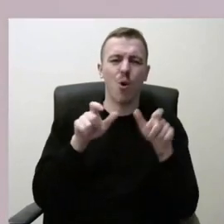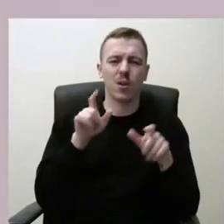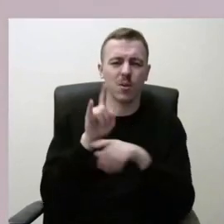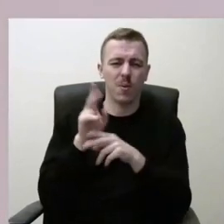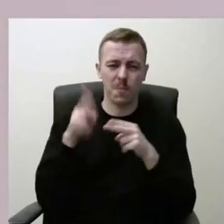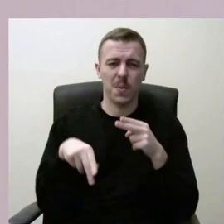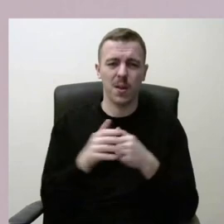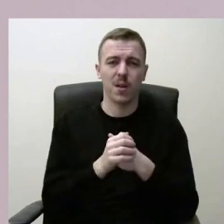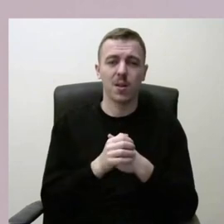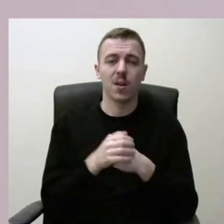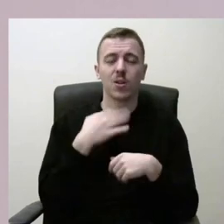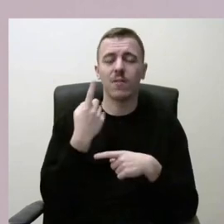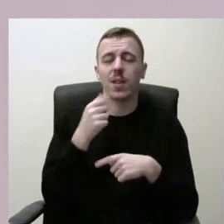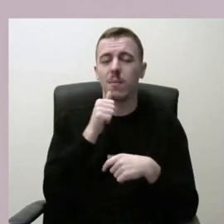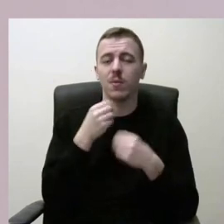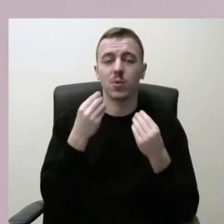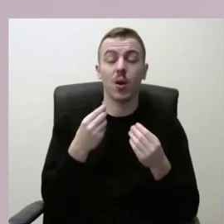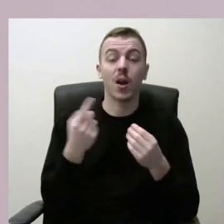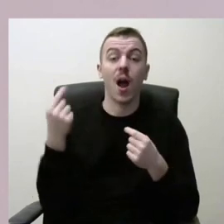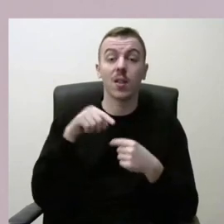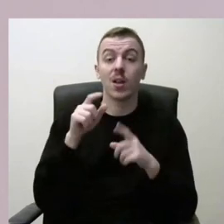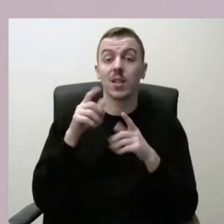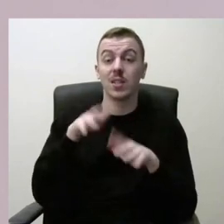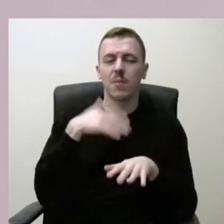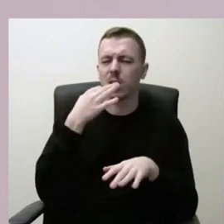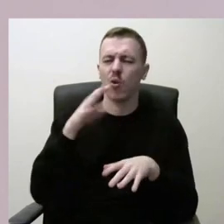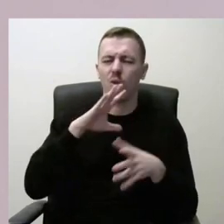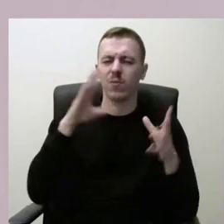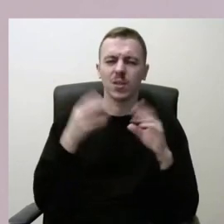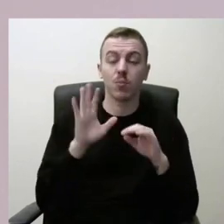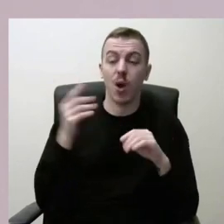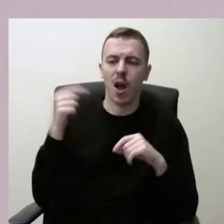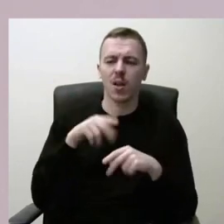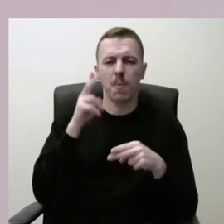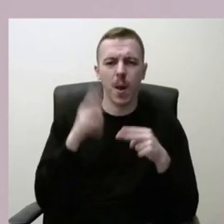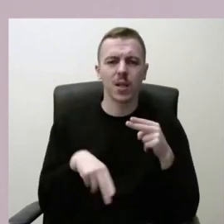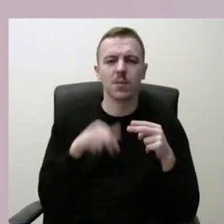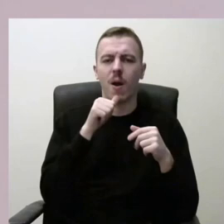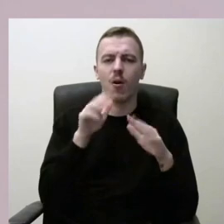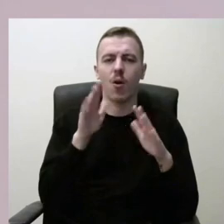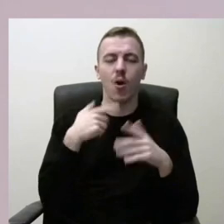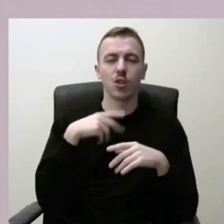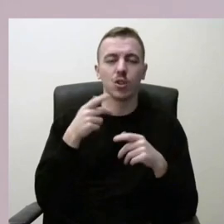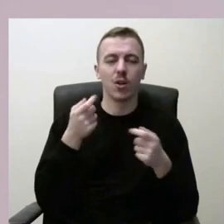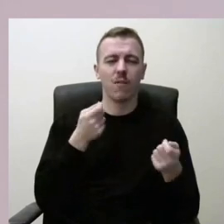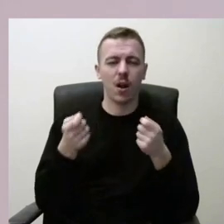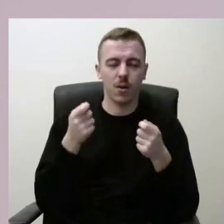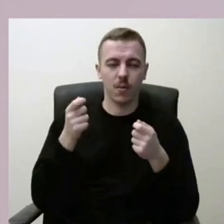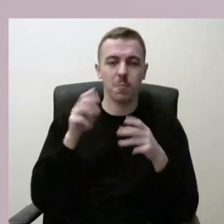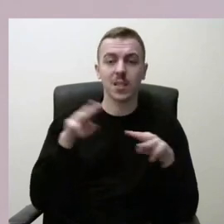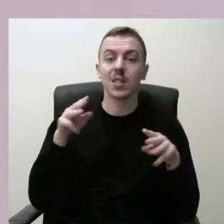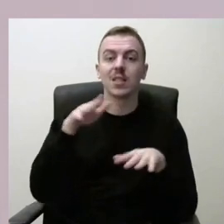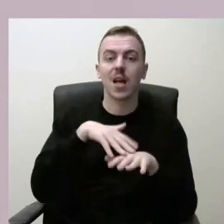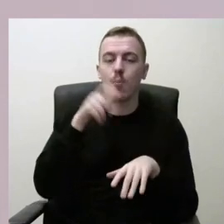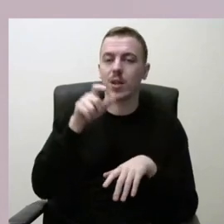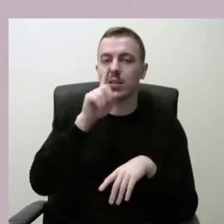pasakysiu vieną pavyzdį, ateidami į Seimą žadėjo, kad viskas su mūsų atimu baigsis, kad jeigu tu esi vykdomojo valdžioje ministras, nebūsi Seimo narys.